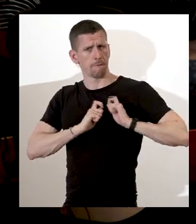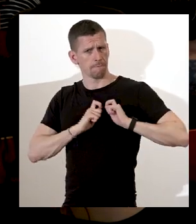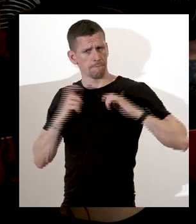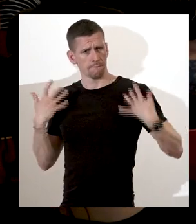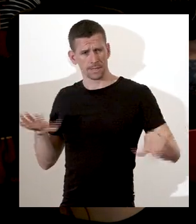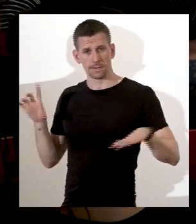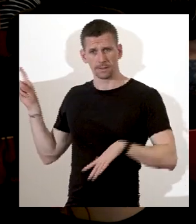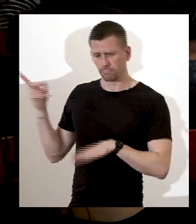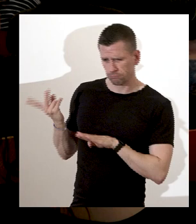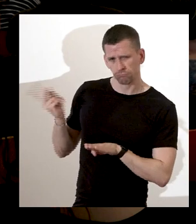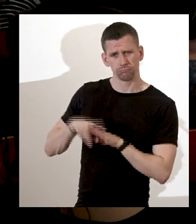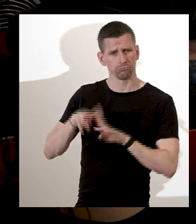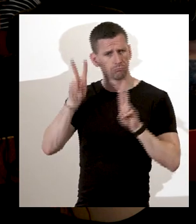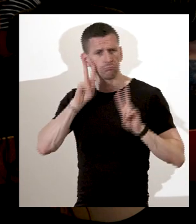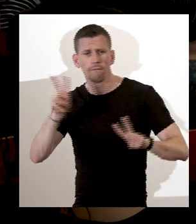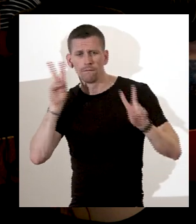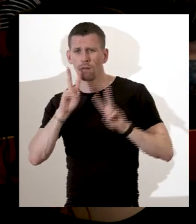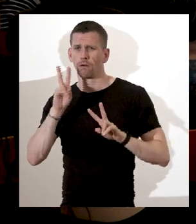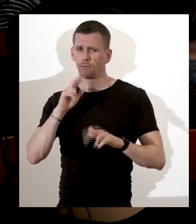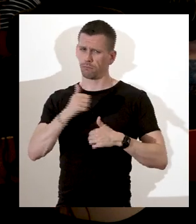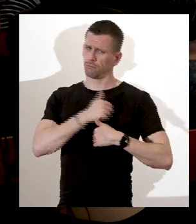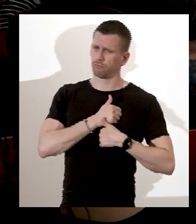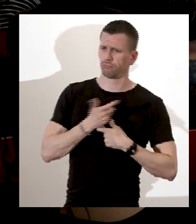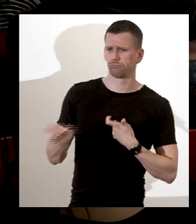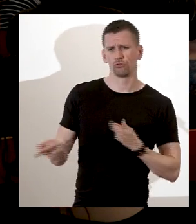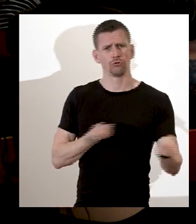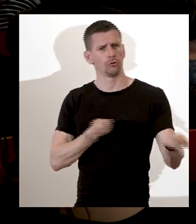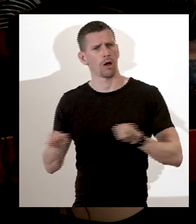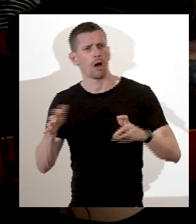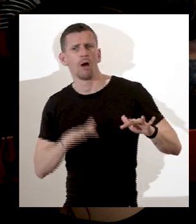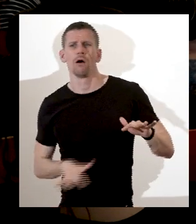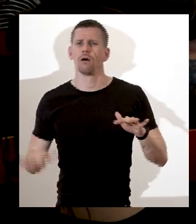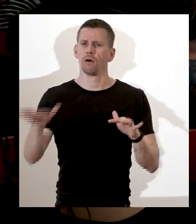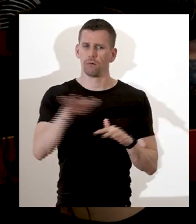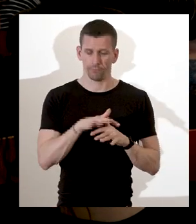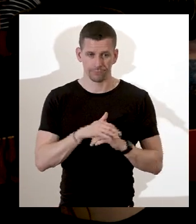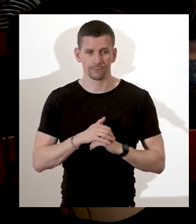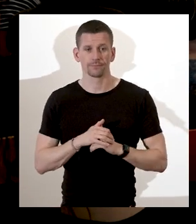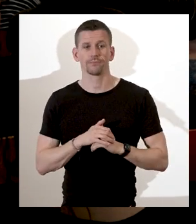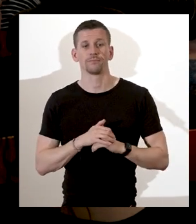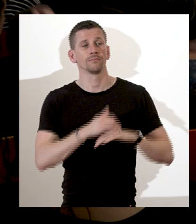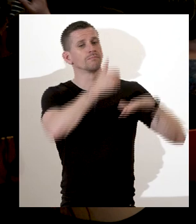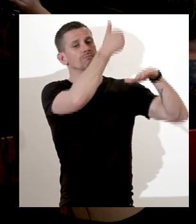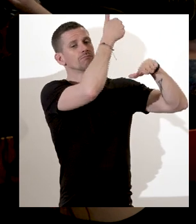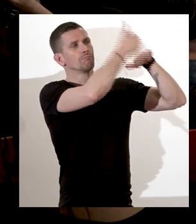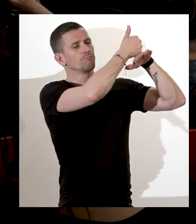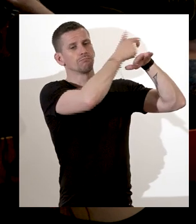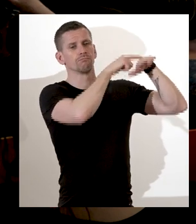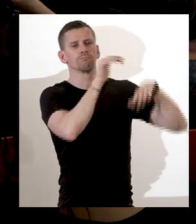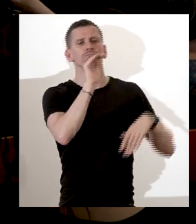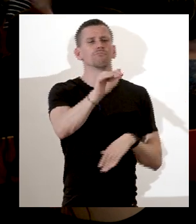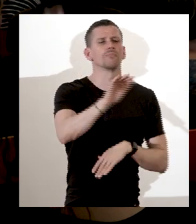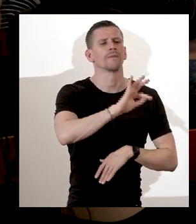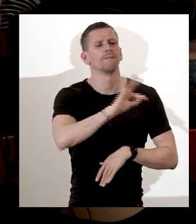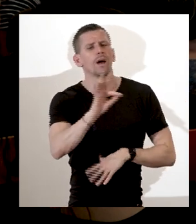bellicale. L'armée vient d'être réformée, le bey a fait appel à des militaires français et italiens